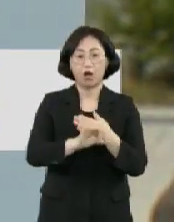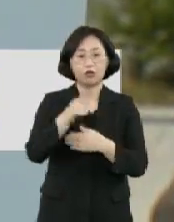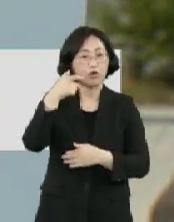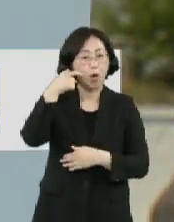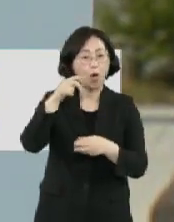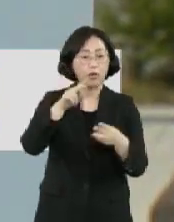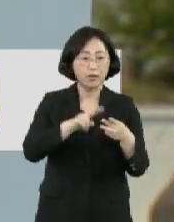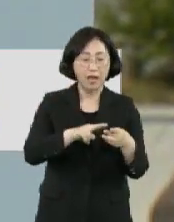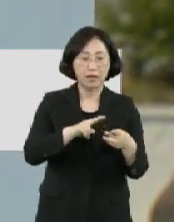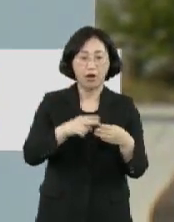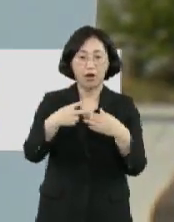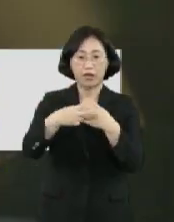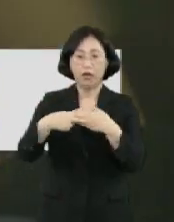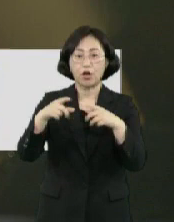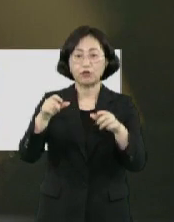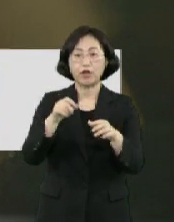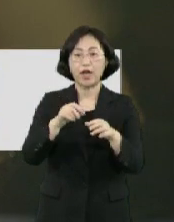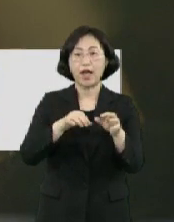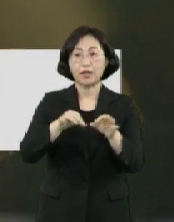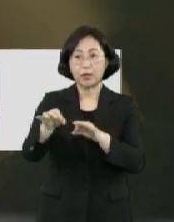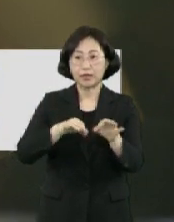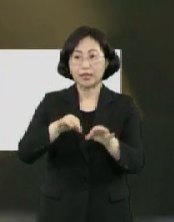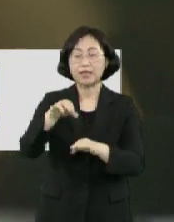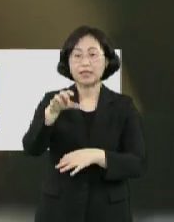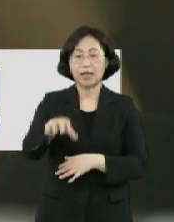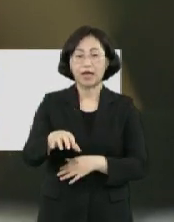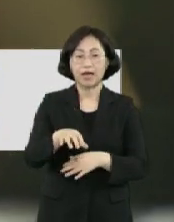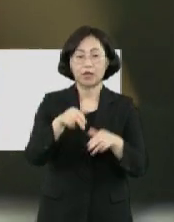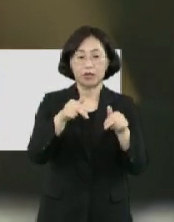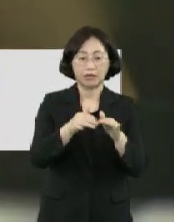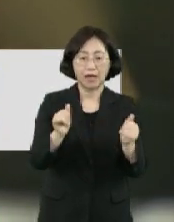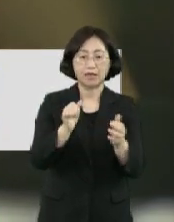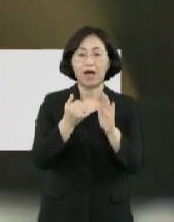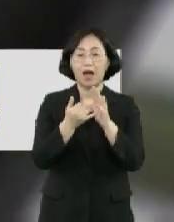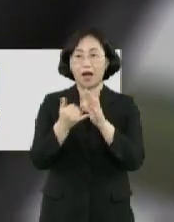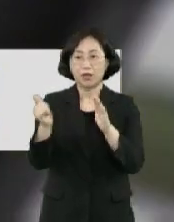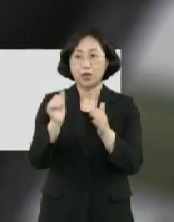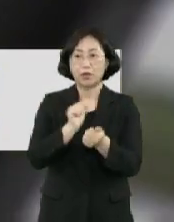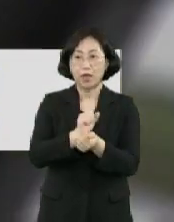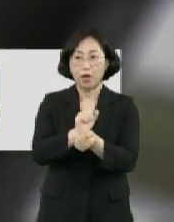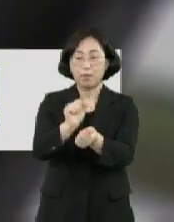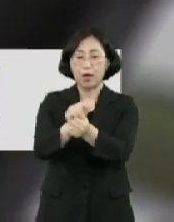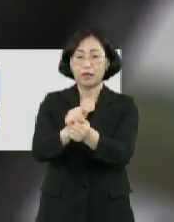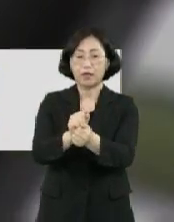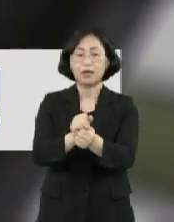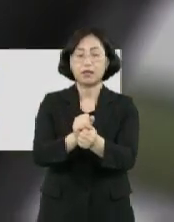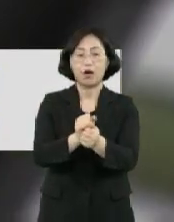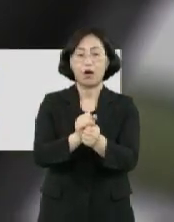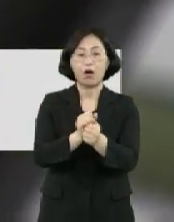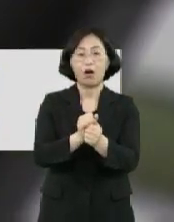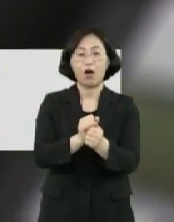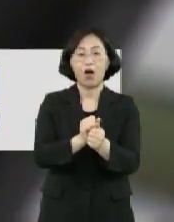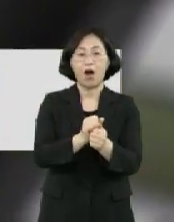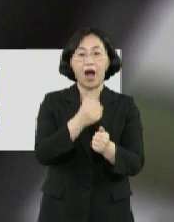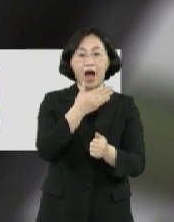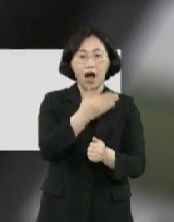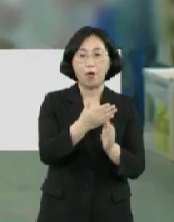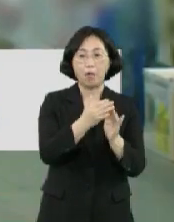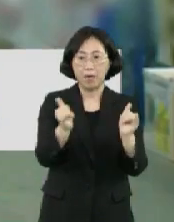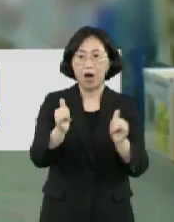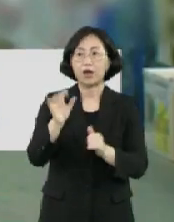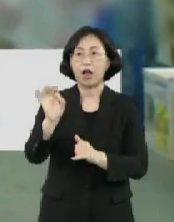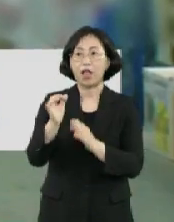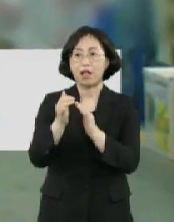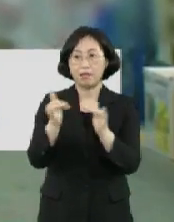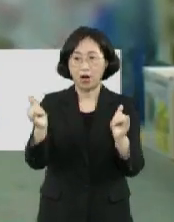콜센터와 대 덮고 농 축산물 시장에서 종 3자와 가족들이 이 따라 가면 돼 관련 확진 자가 각각 9명과